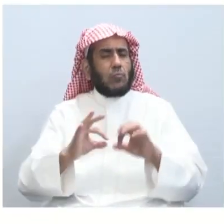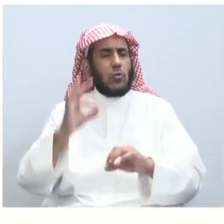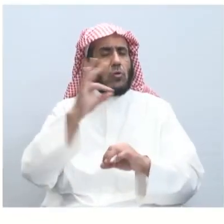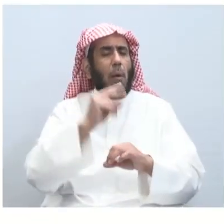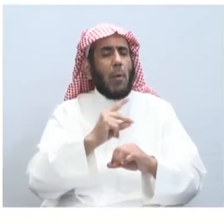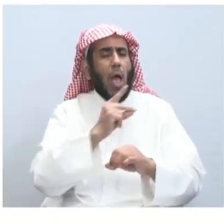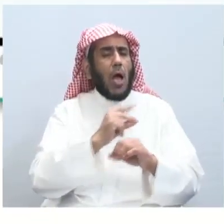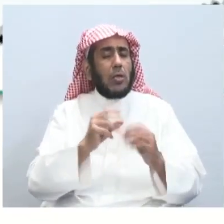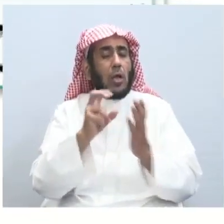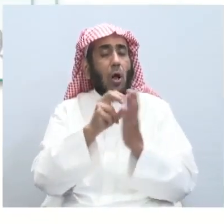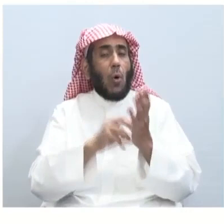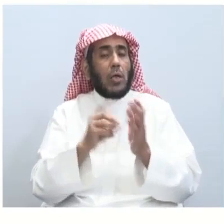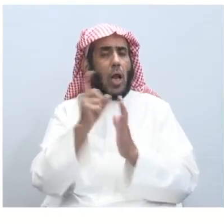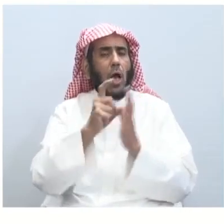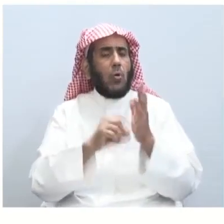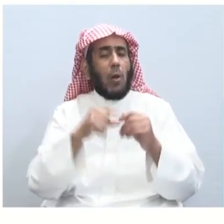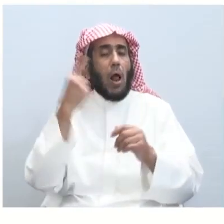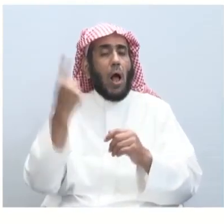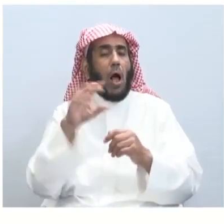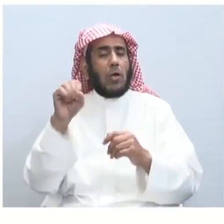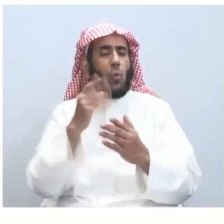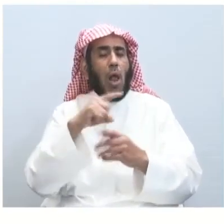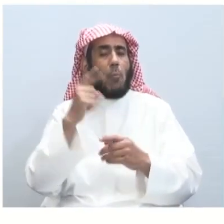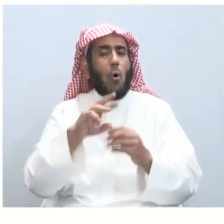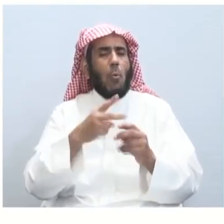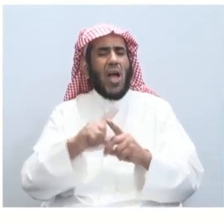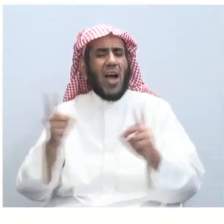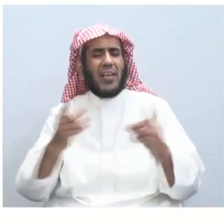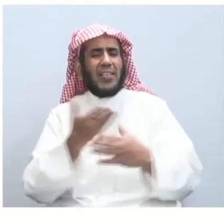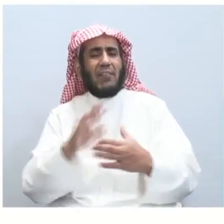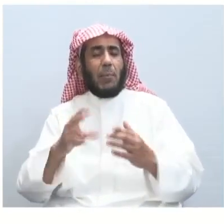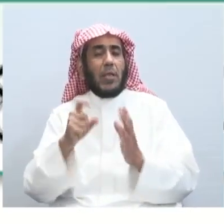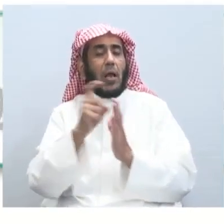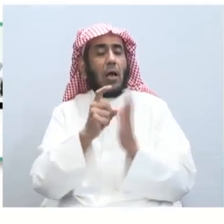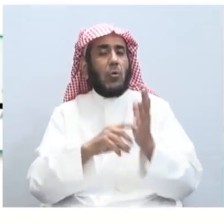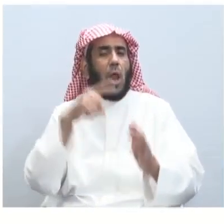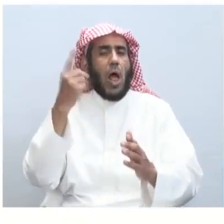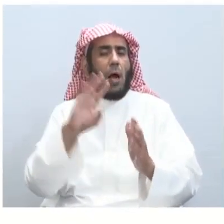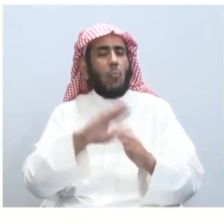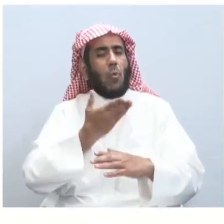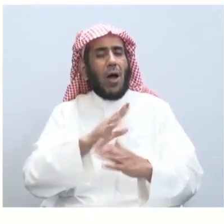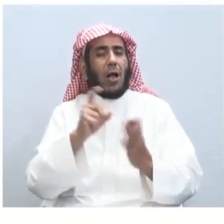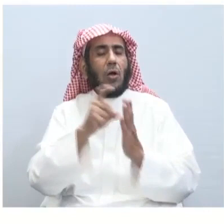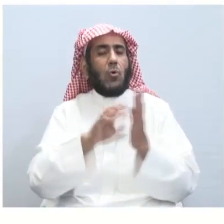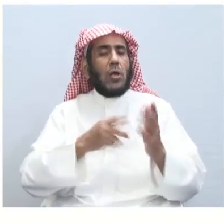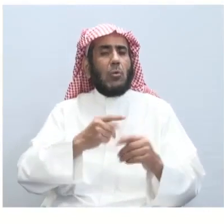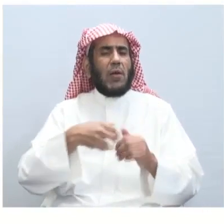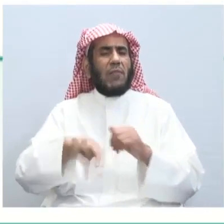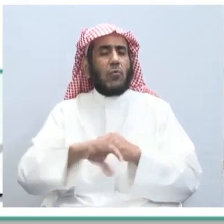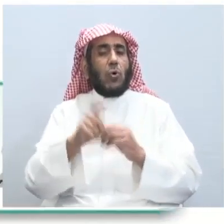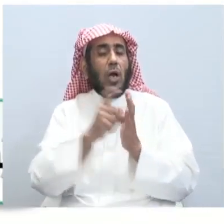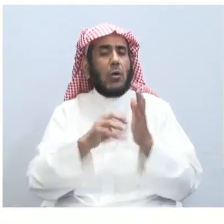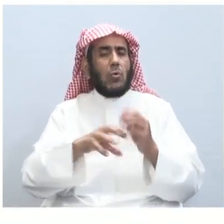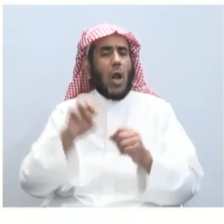القانونيه في القانون الخاص والعام وتوضح معيار التفرقه بين القانون الخاص والقانون العام وايضا تبين فروع القانون